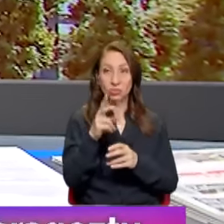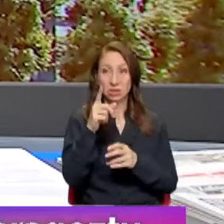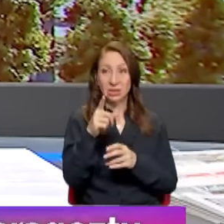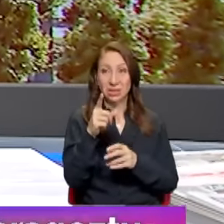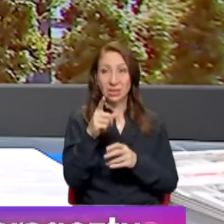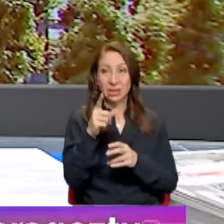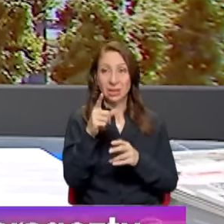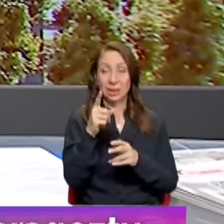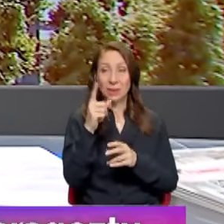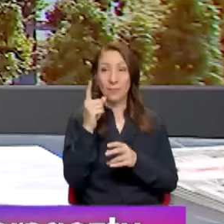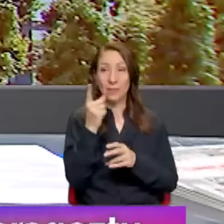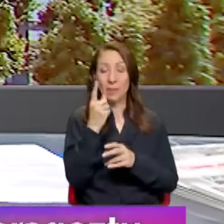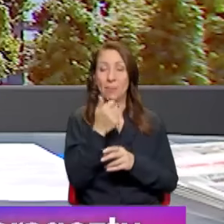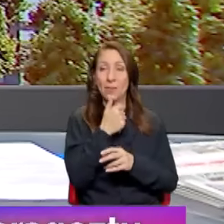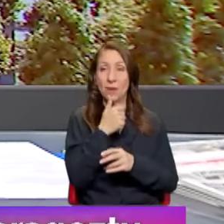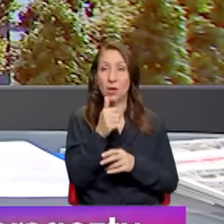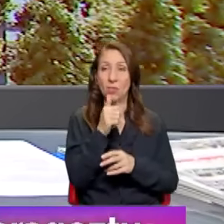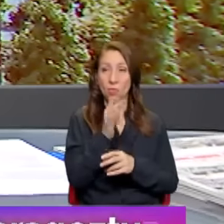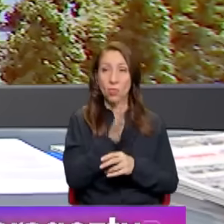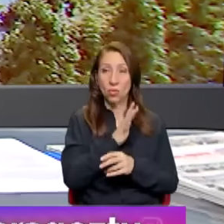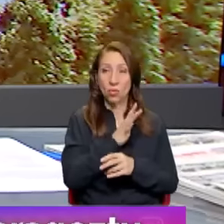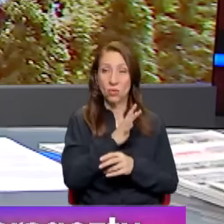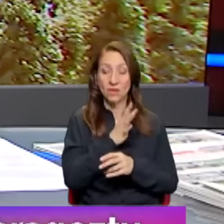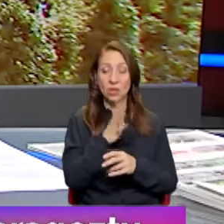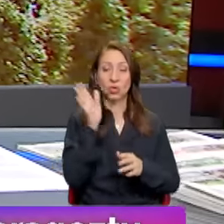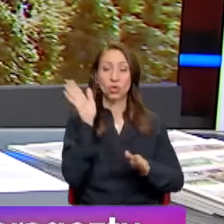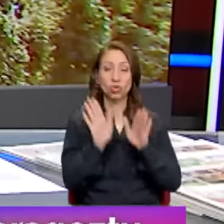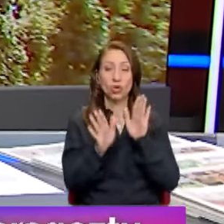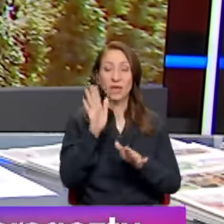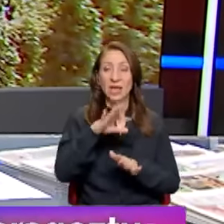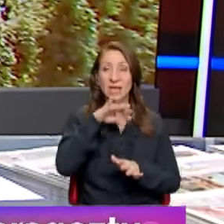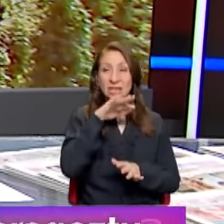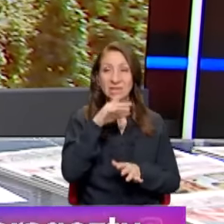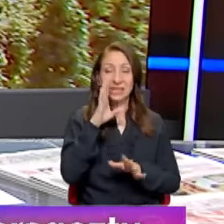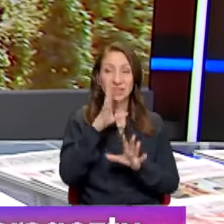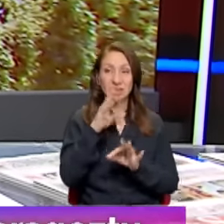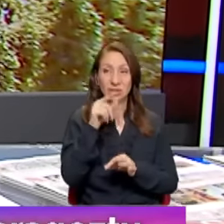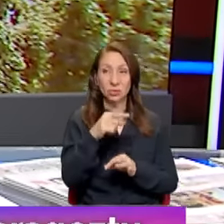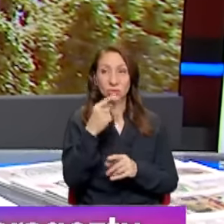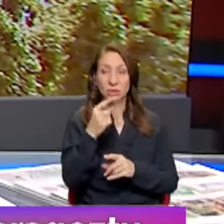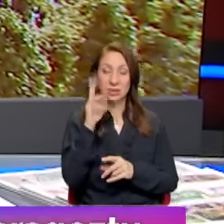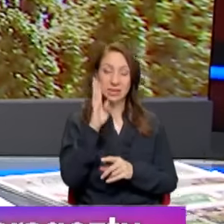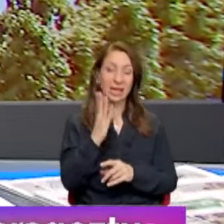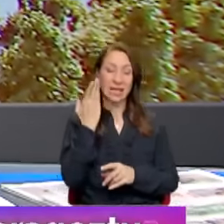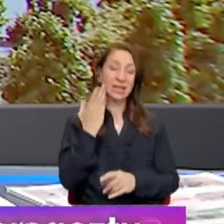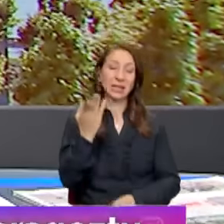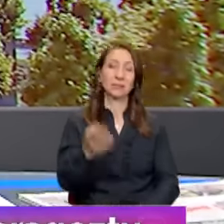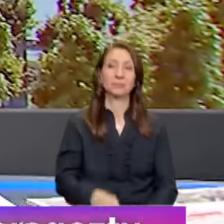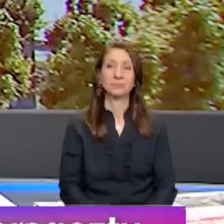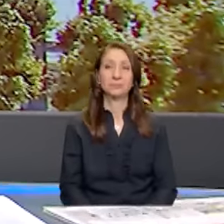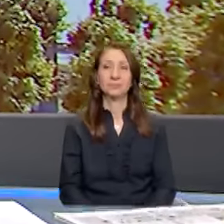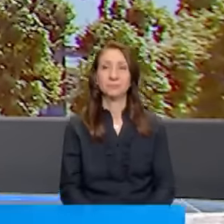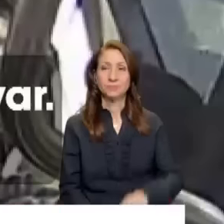eee bir baba oğlu ve dövülen yaşlı kişiden söz ediyoruz gelsin ekranlarınıza